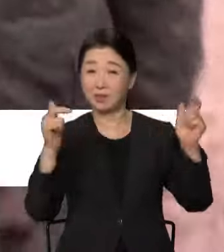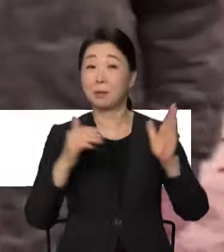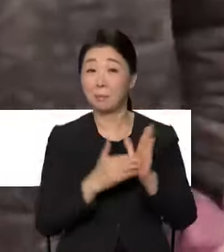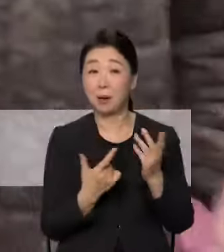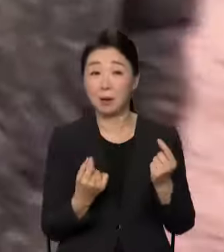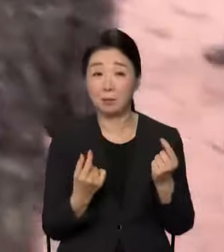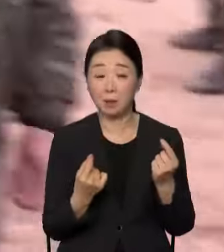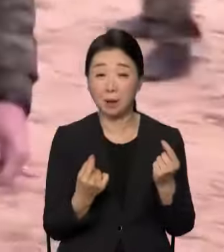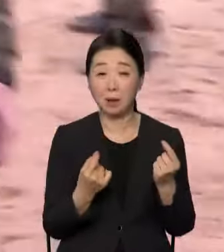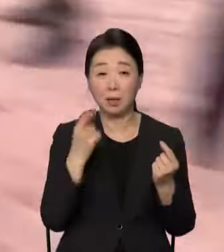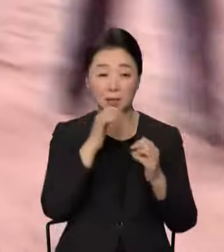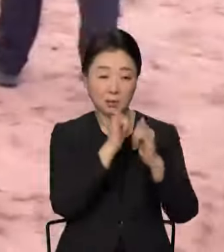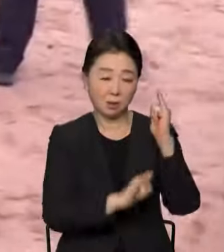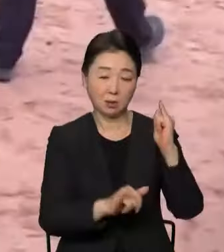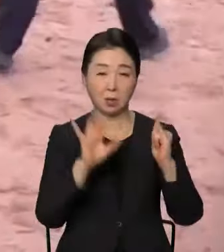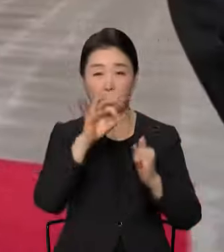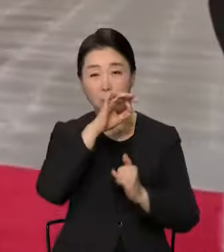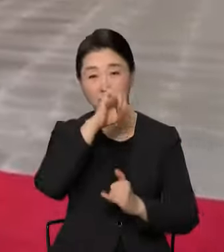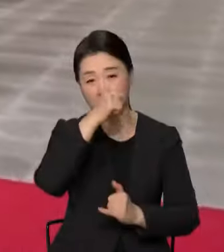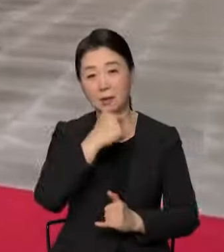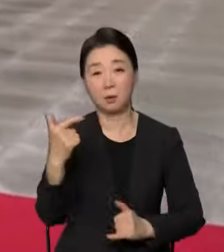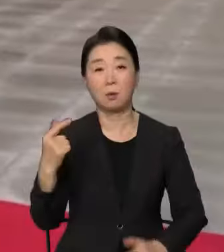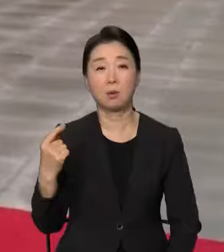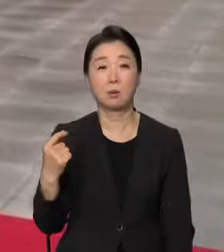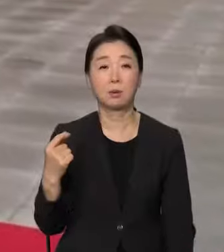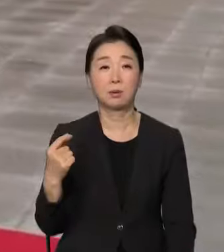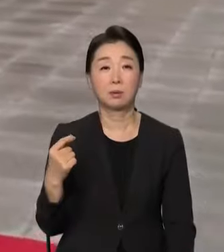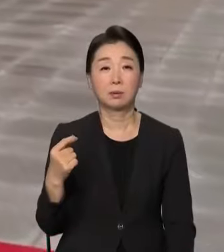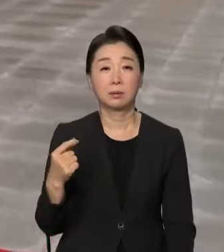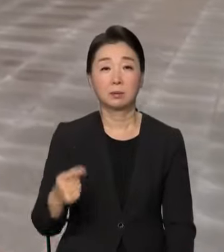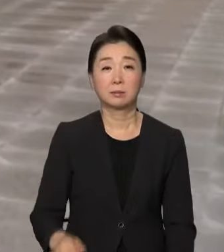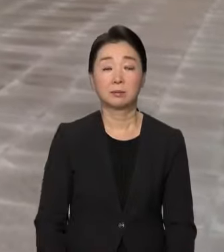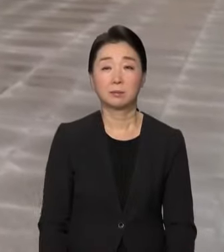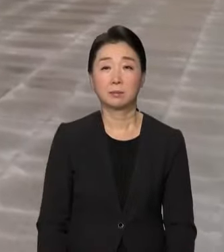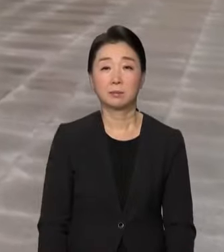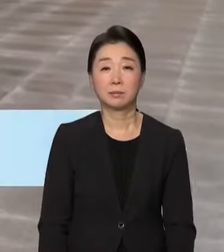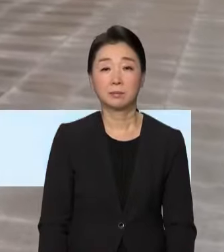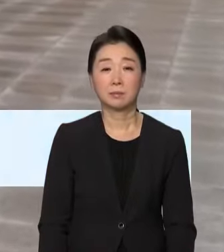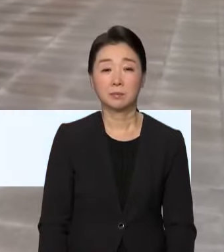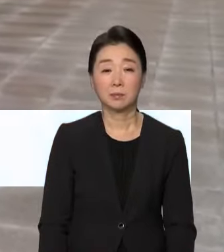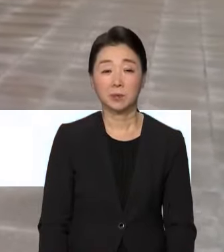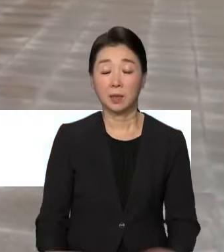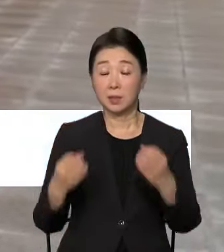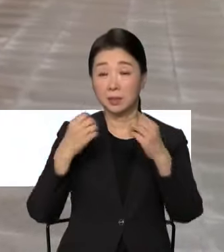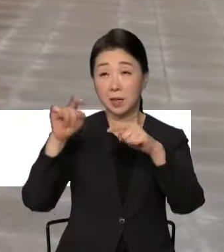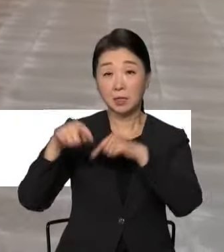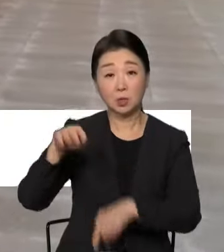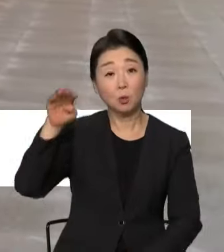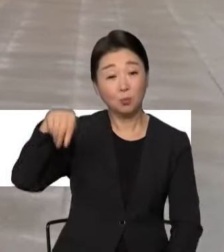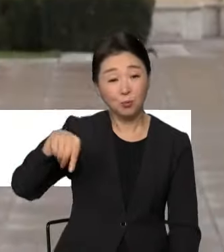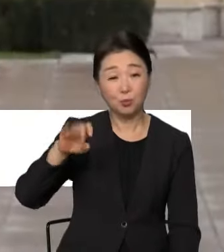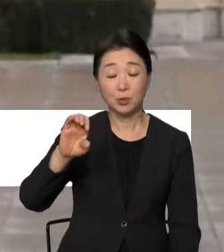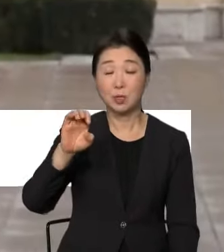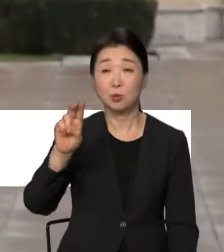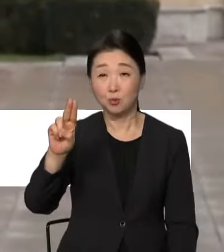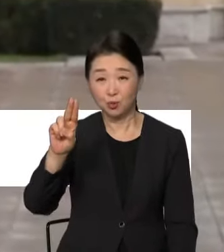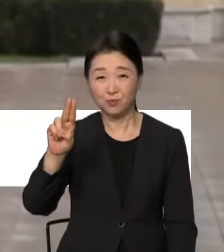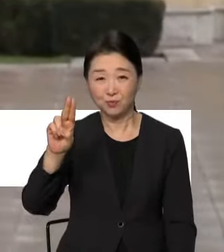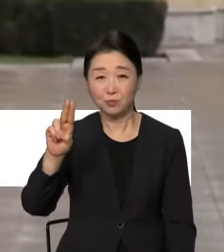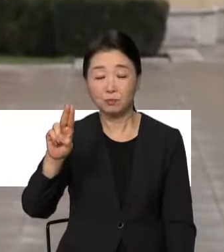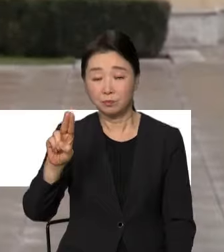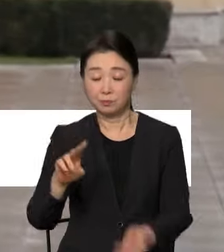수치로 역대 최대입니다. 이런 가운데 EU 새 지도부가 출범 첫날 우크라이나를